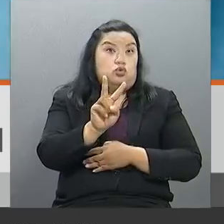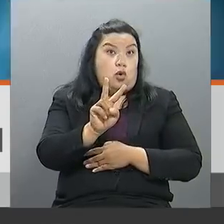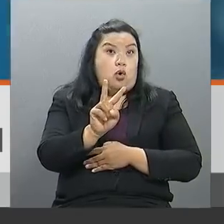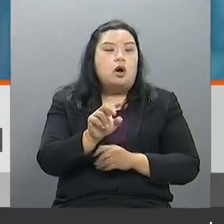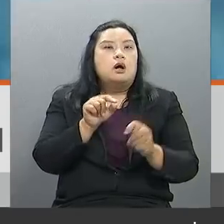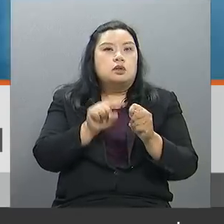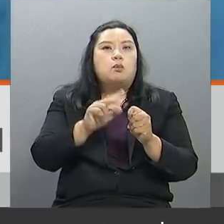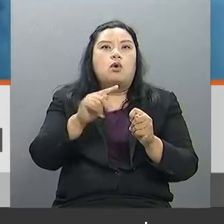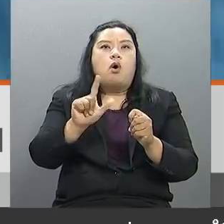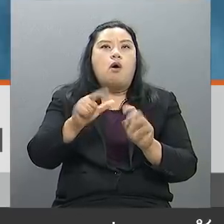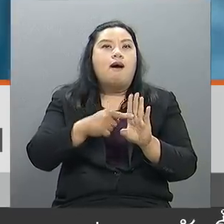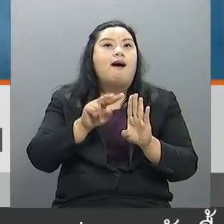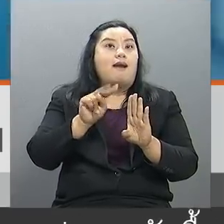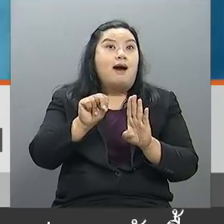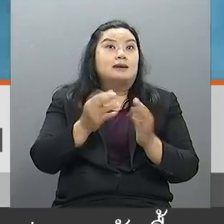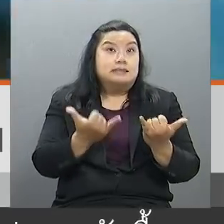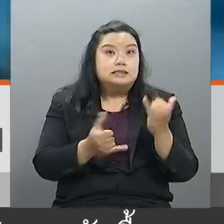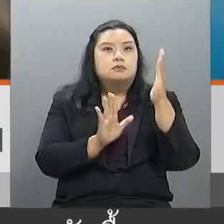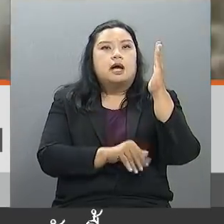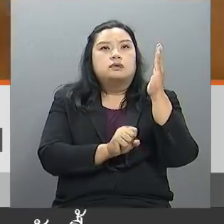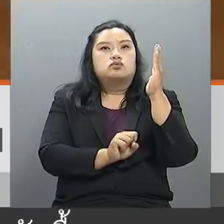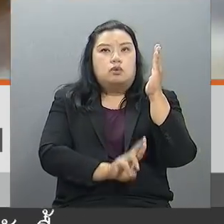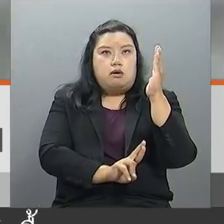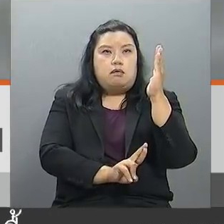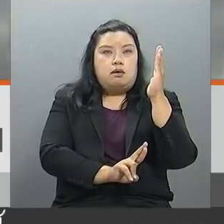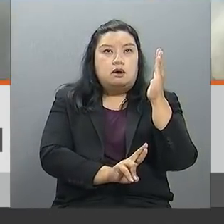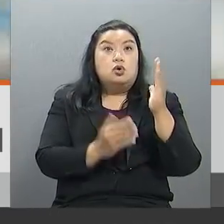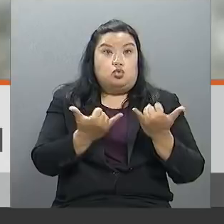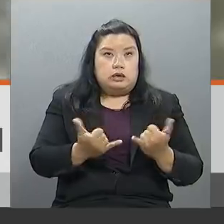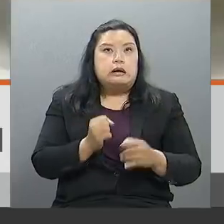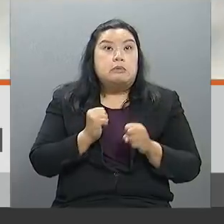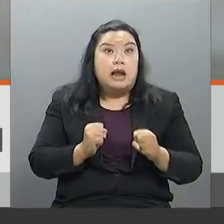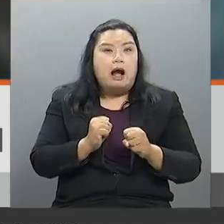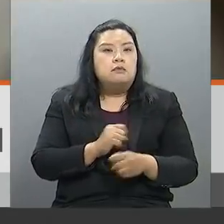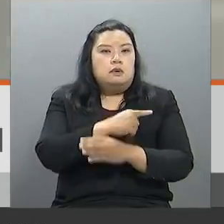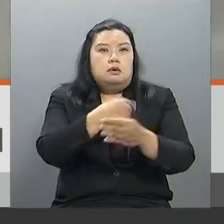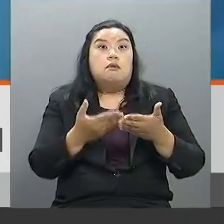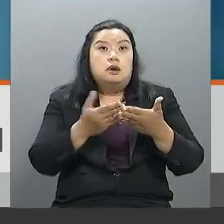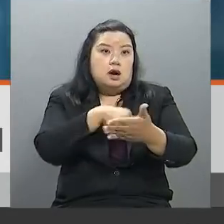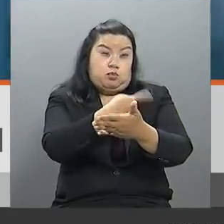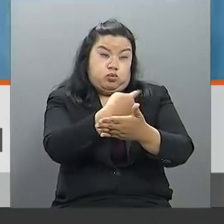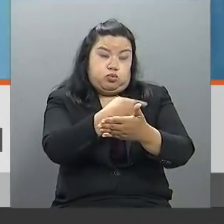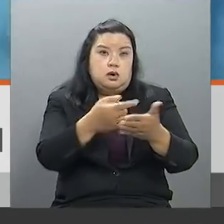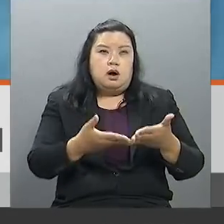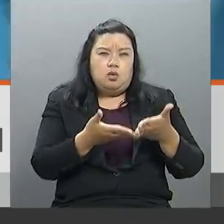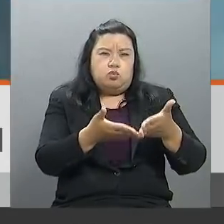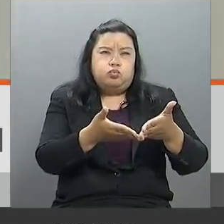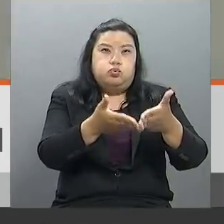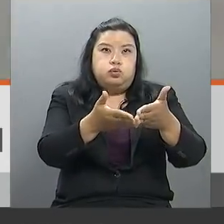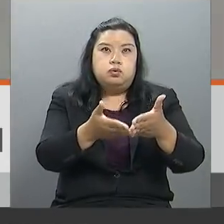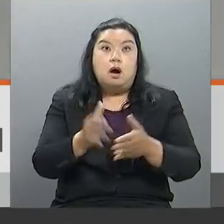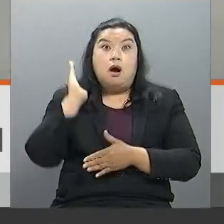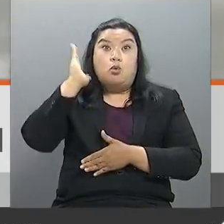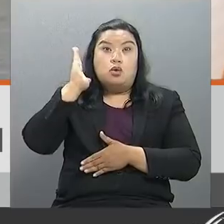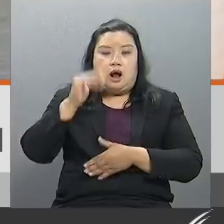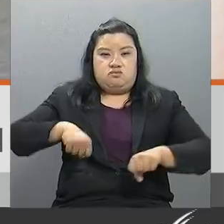เล็ดอำเภอพุนพินจังหวัดสุราษฎร์ธานีต้องเร่งขับเรือหนีเอาชีวิตรอดนะคะหลังถูกชายชะกันขับขี่เจ็ตสกีค่ะ